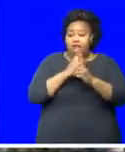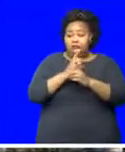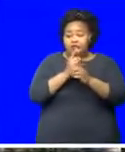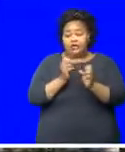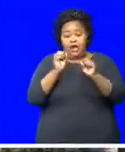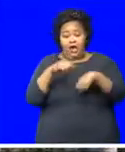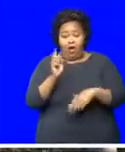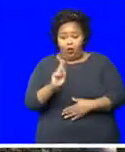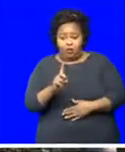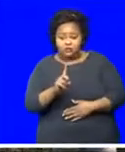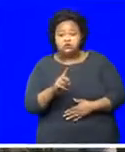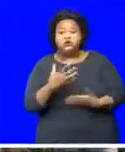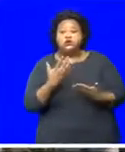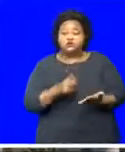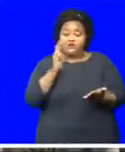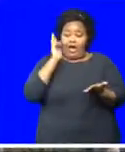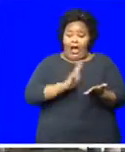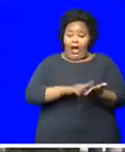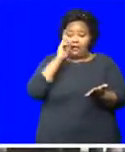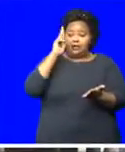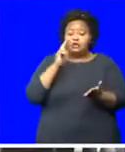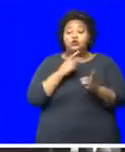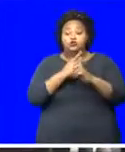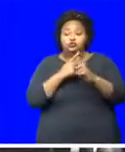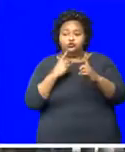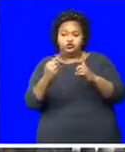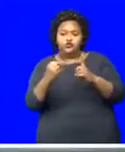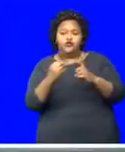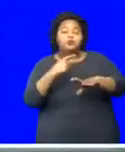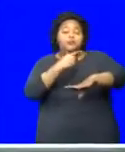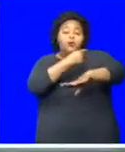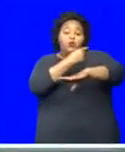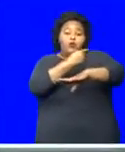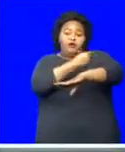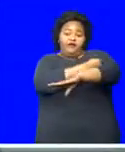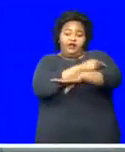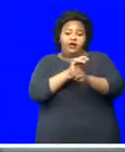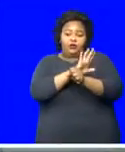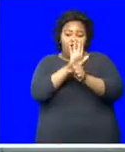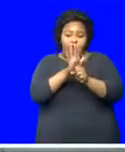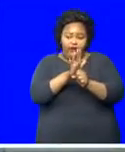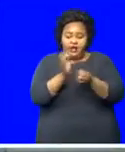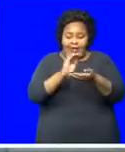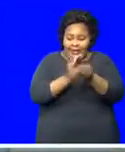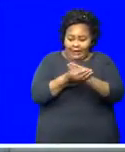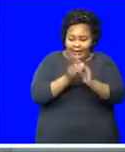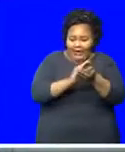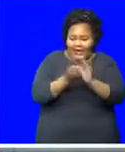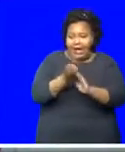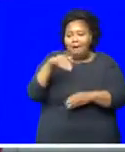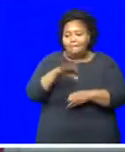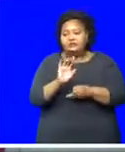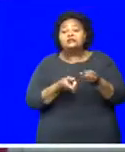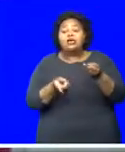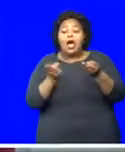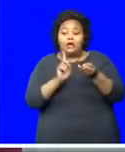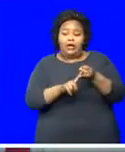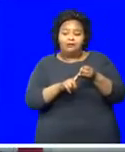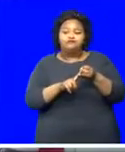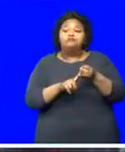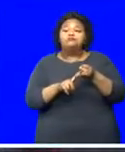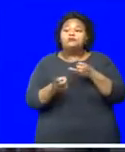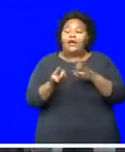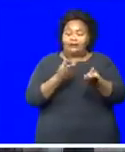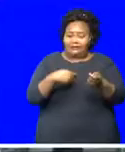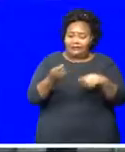aniketwa imvume yokudikicitela phinza thengise umjovo yokugomela umkhuhlane iCovid-19. Lokunye liphini landvunankulu lithi